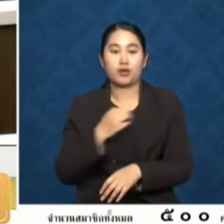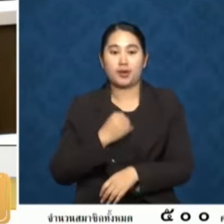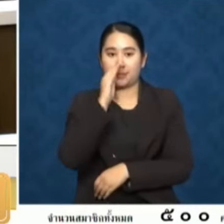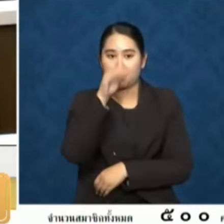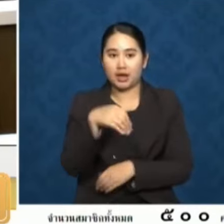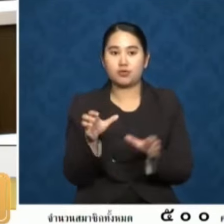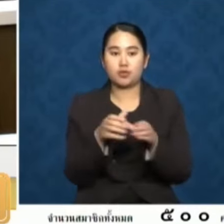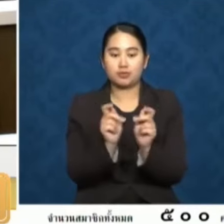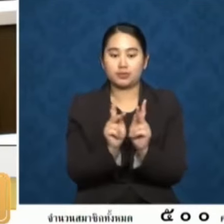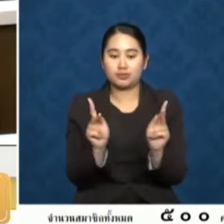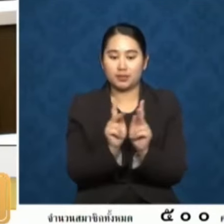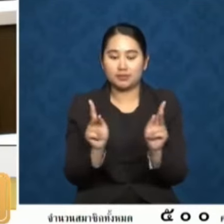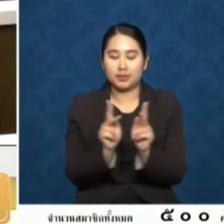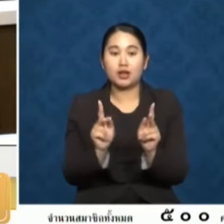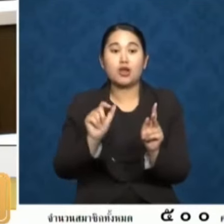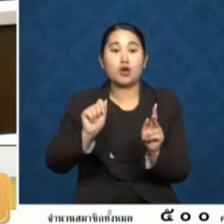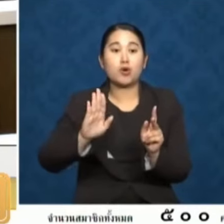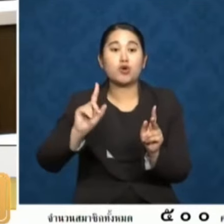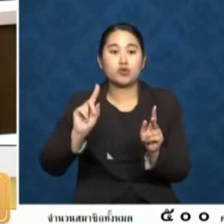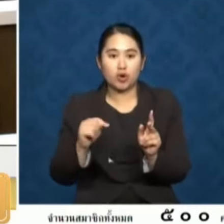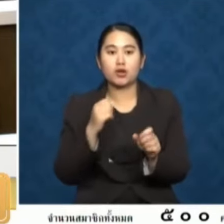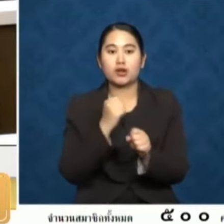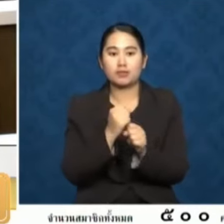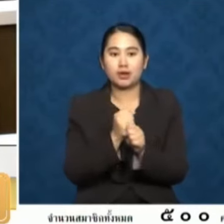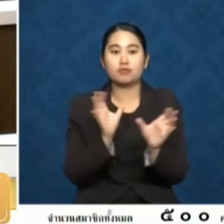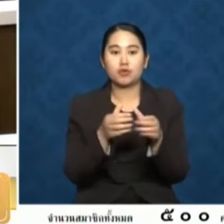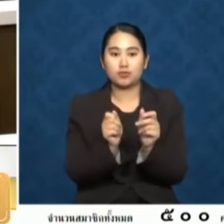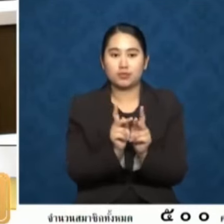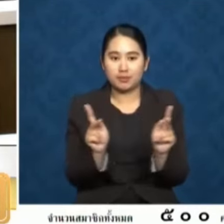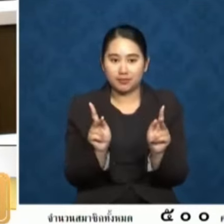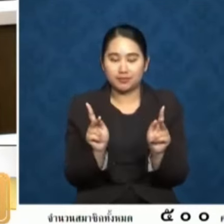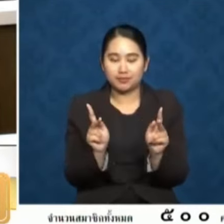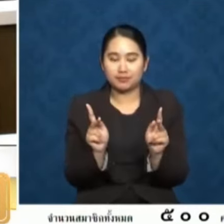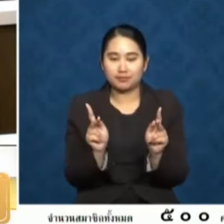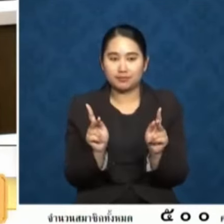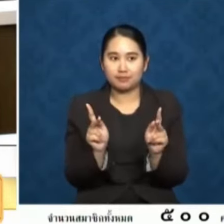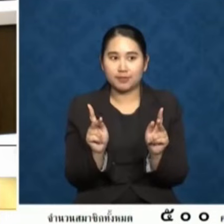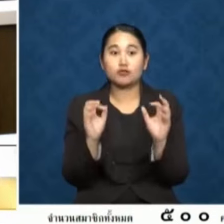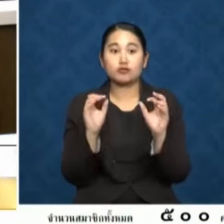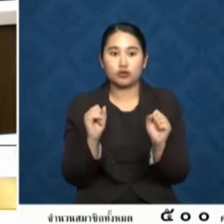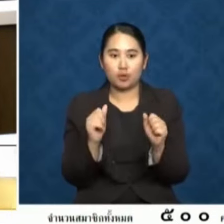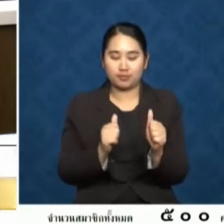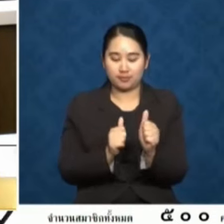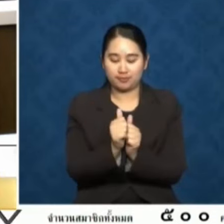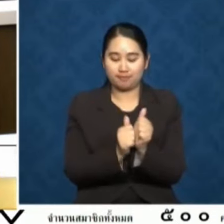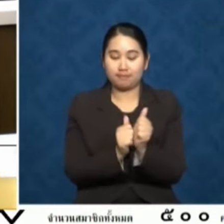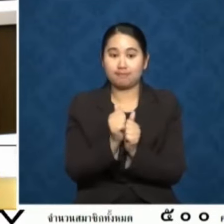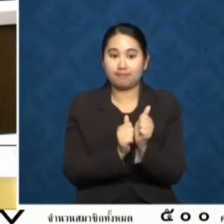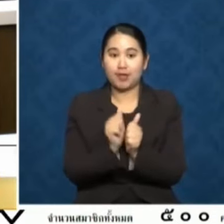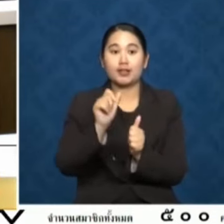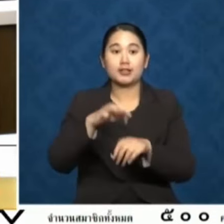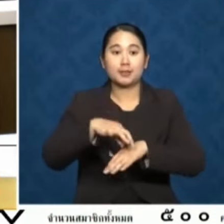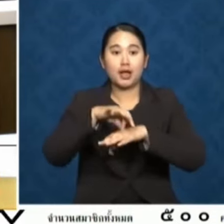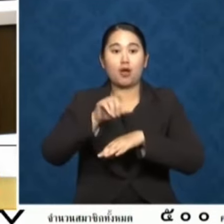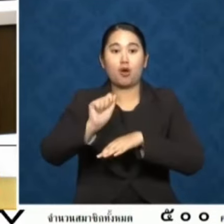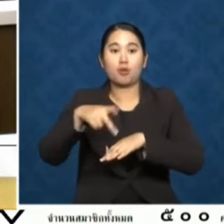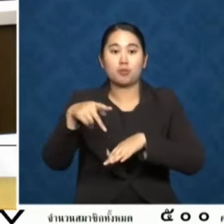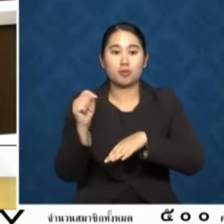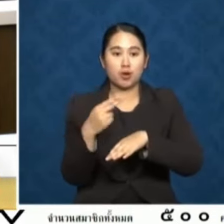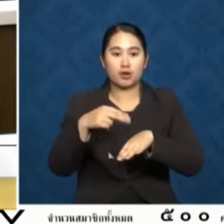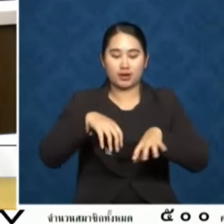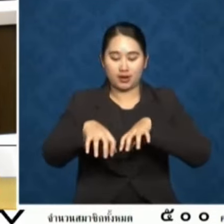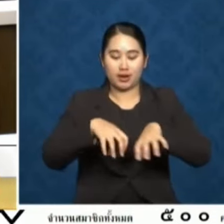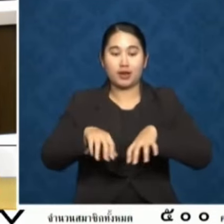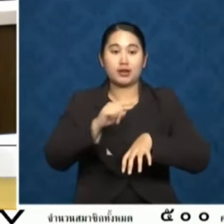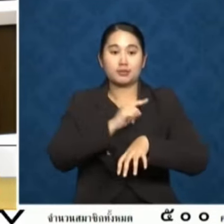ลคณะกรรมการกลางพนักงานส่วนตำบลและคณะกรรมการกลางการสอบแข่งขันพนักงานส่วนท้องถิ่น ในการจัด